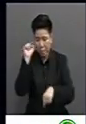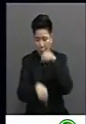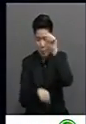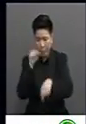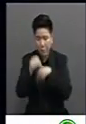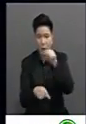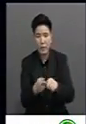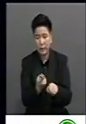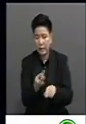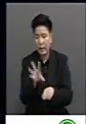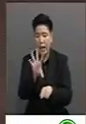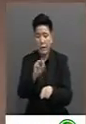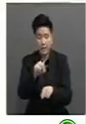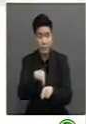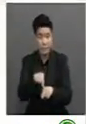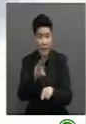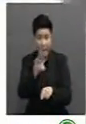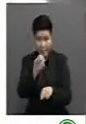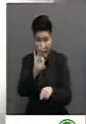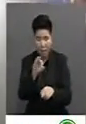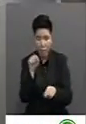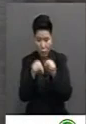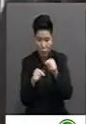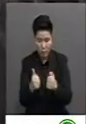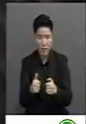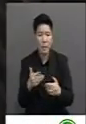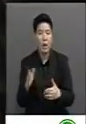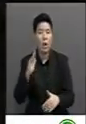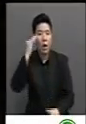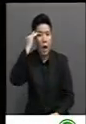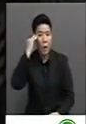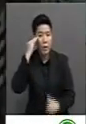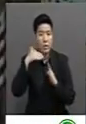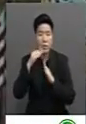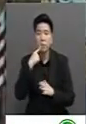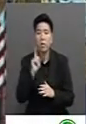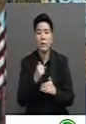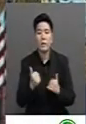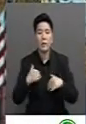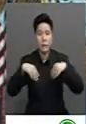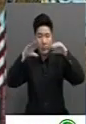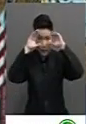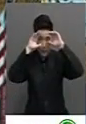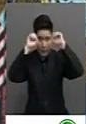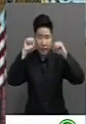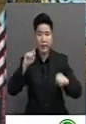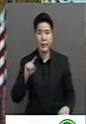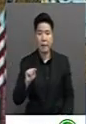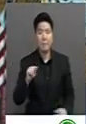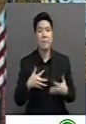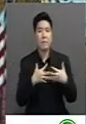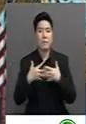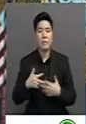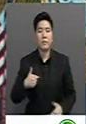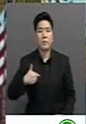ถล่มฐานทัพของรัฐบาลซีเรียคำกล่าวหาจากรัฐบาลเปียงยางทำให้ประธานาธิบดีโดนัลด์ทรัมป์ของสหรั